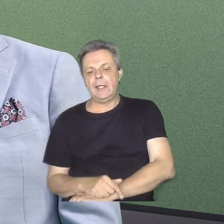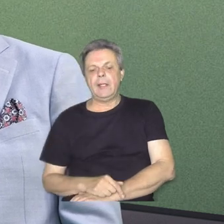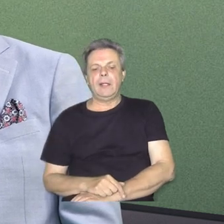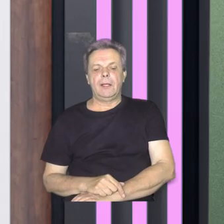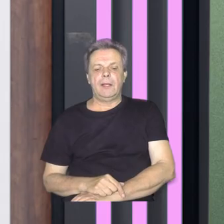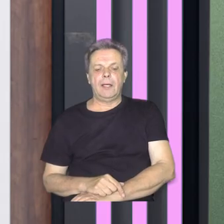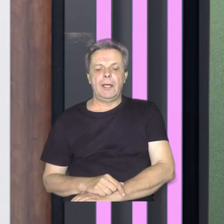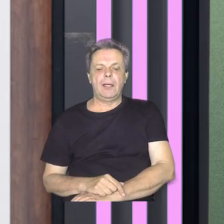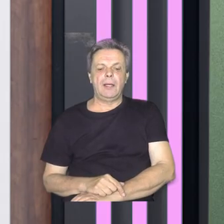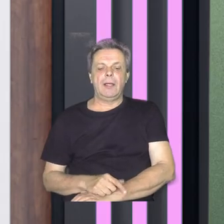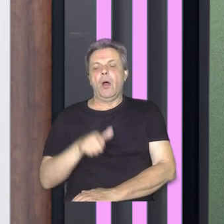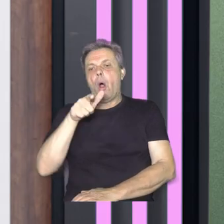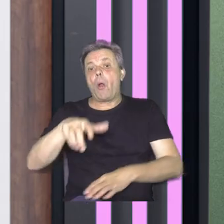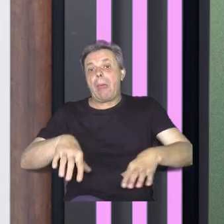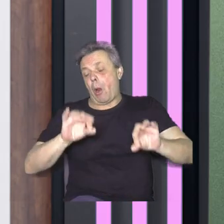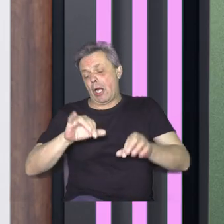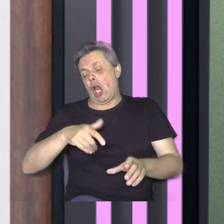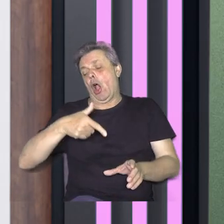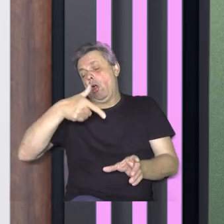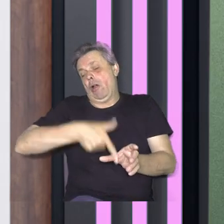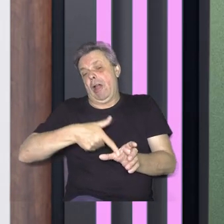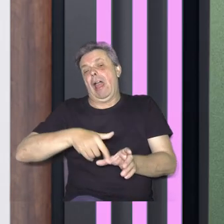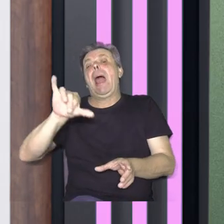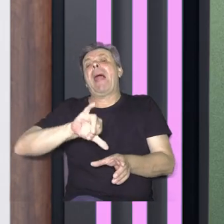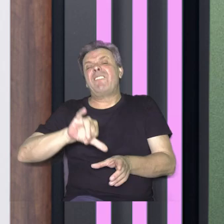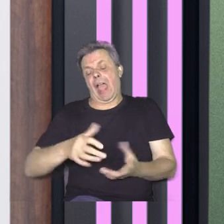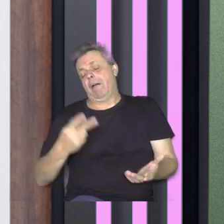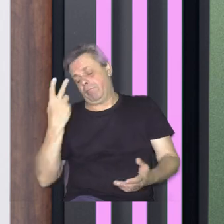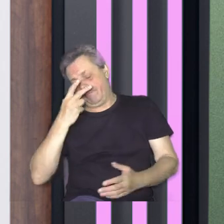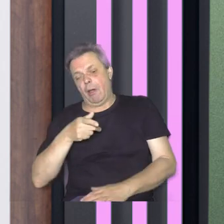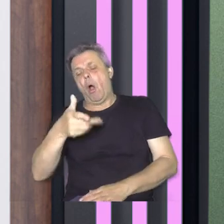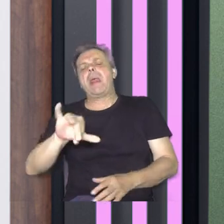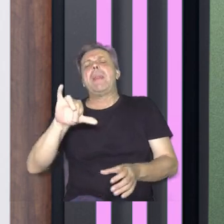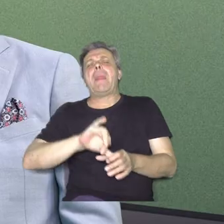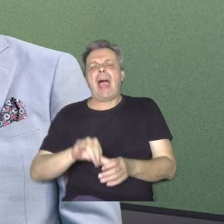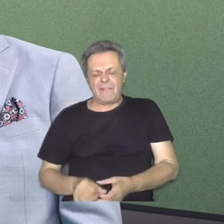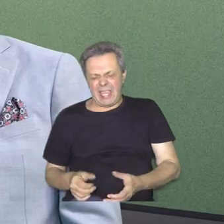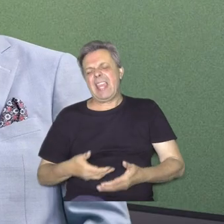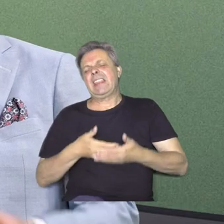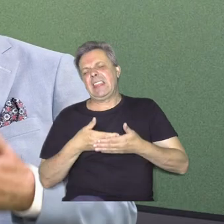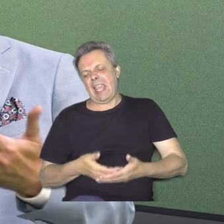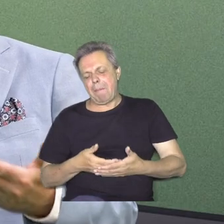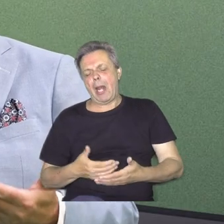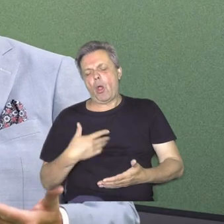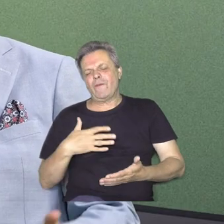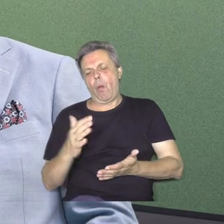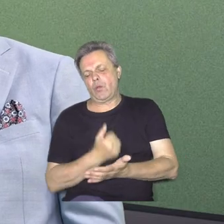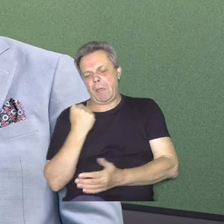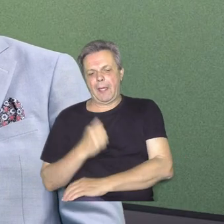Libija, jer prošao je naftu. I na nafti je to, na nafti je on temeljio sav